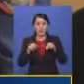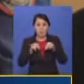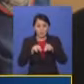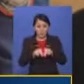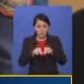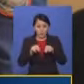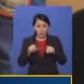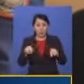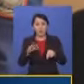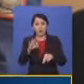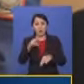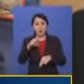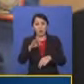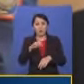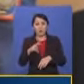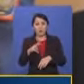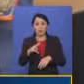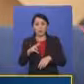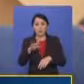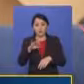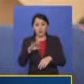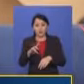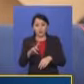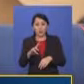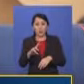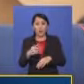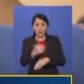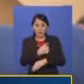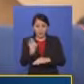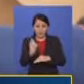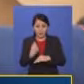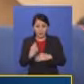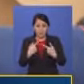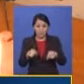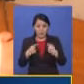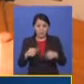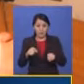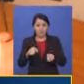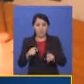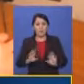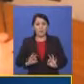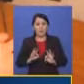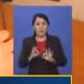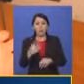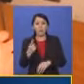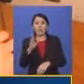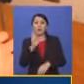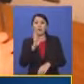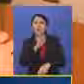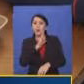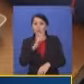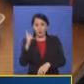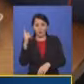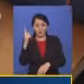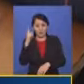тұрғыны OLX арқылы жатын бөлмеге арналған жиһазды сатпақ болады. Оның хабарландыруы бойынша бір әйел WhatsApp арқылы